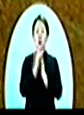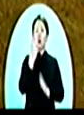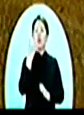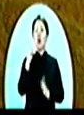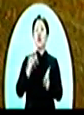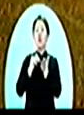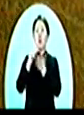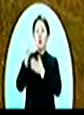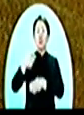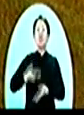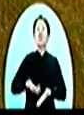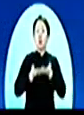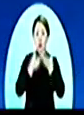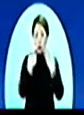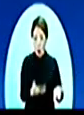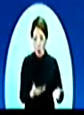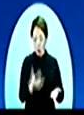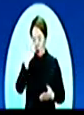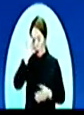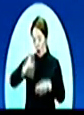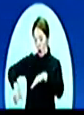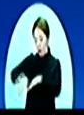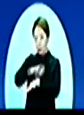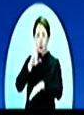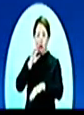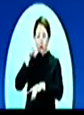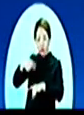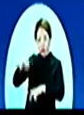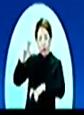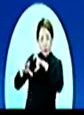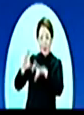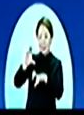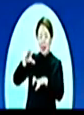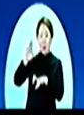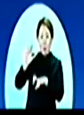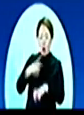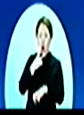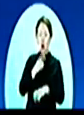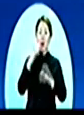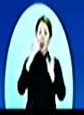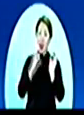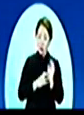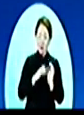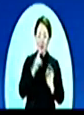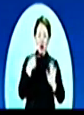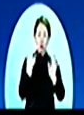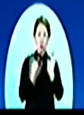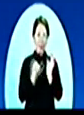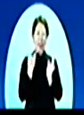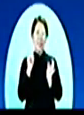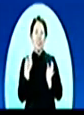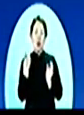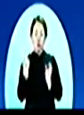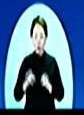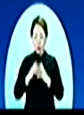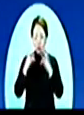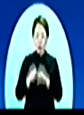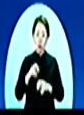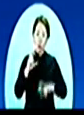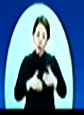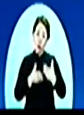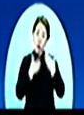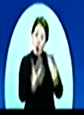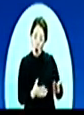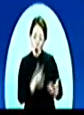тэрбум төгрөгийн дэмжлэг үзүүлнэ. Монгол улсын хүнсний боловсруулах салбар 2019 онд 1.6 их 80 төгрөгийн